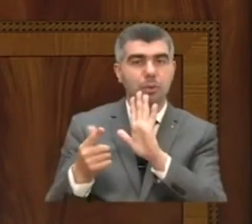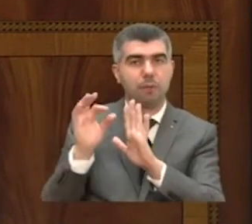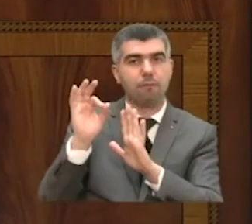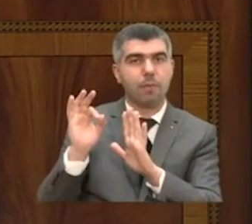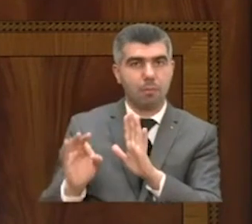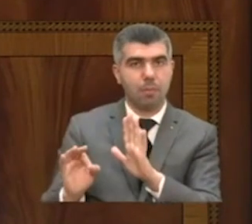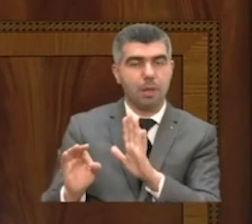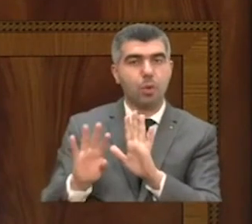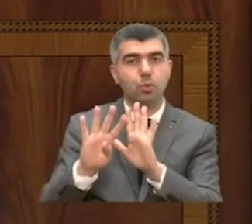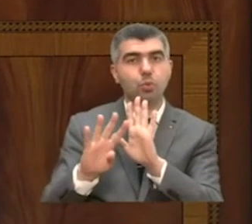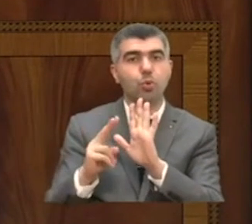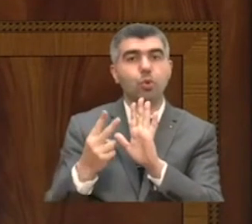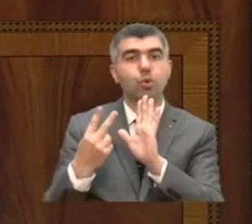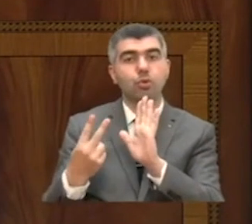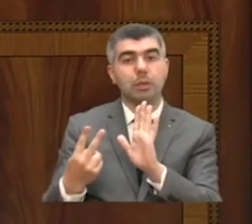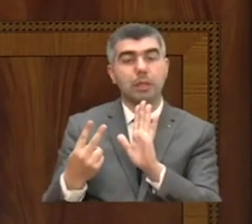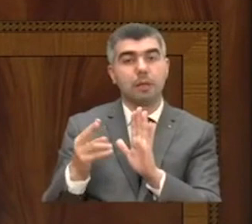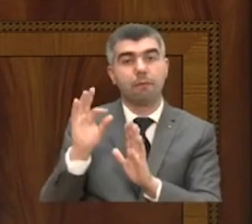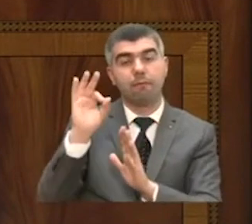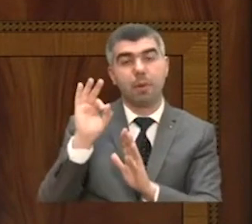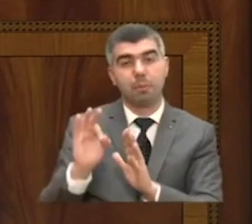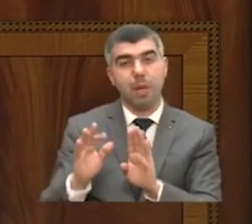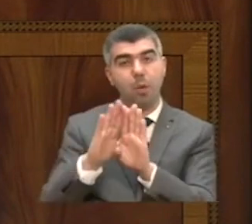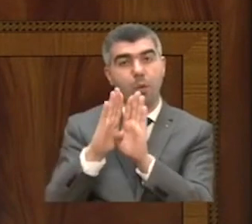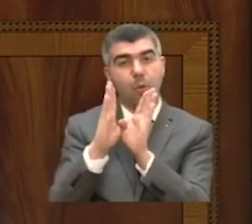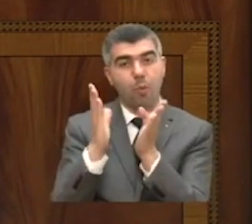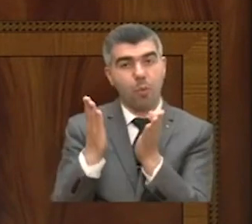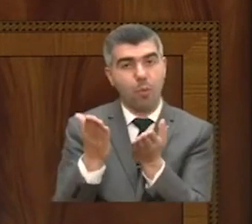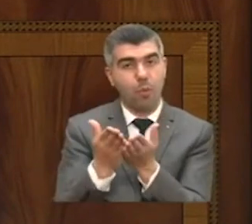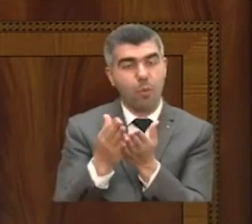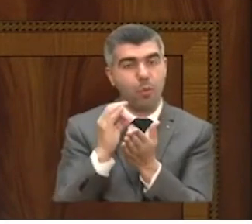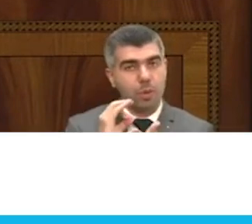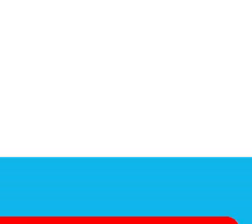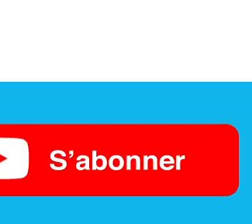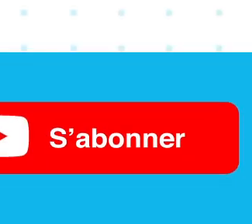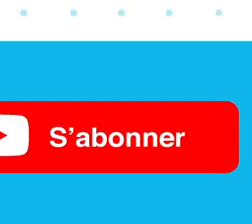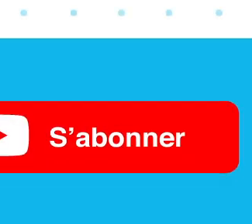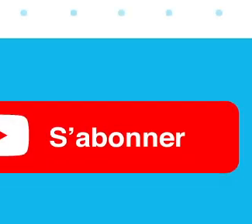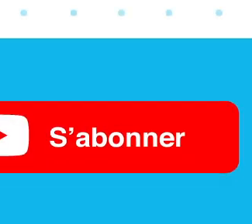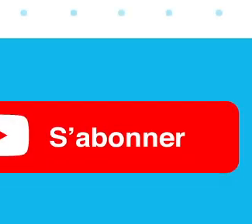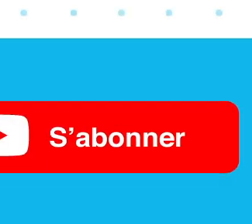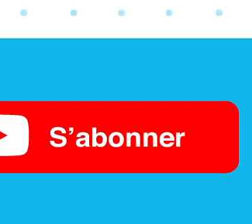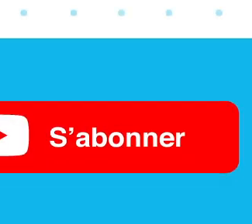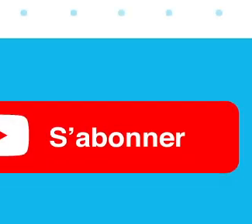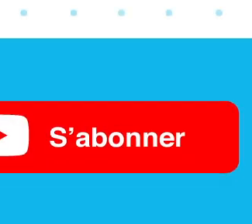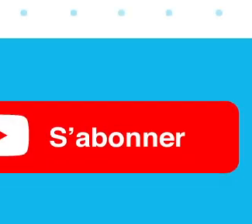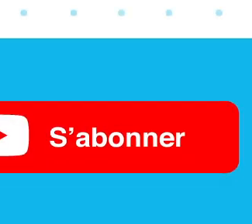29% تقريبا في لا كومبيتيتيفيتي ديال هذا المنتوج هذا.